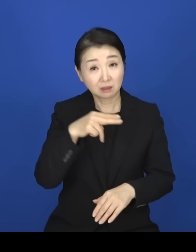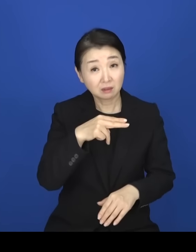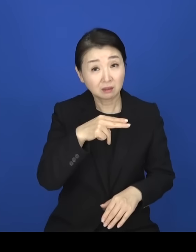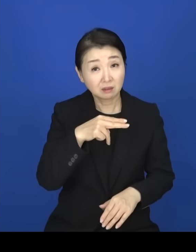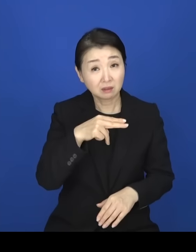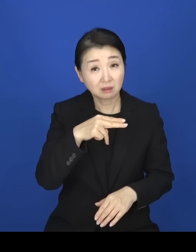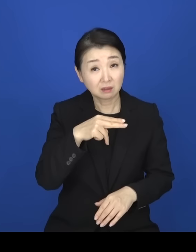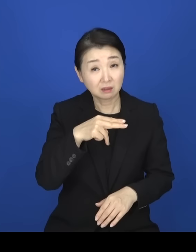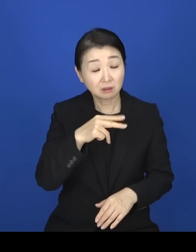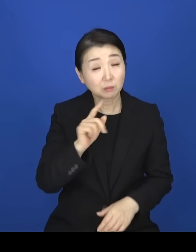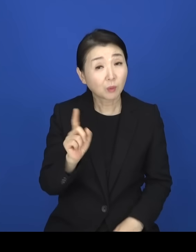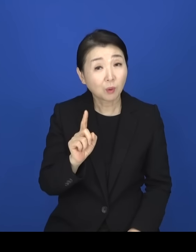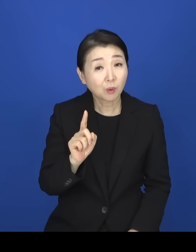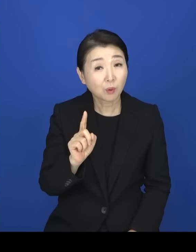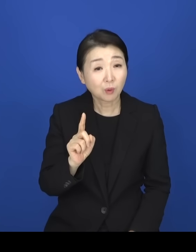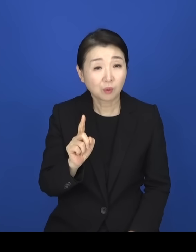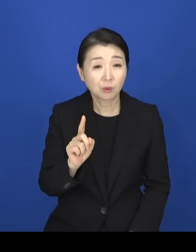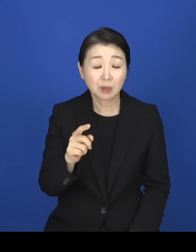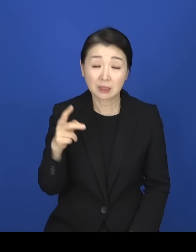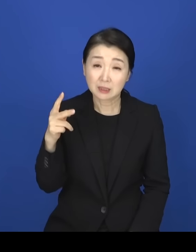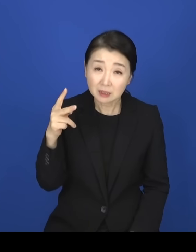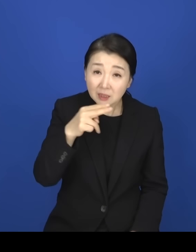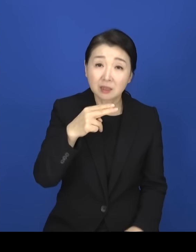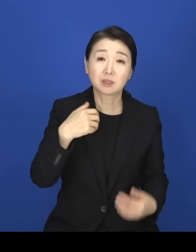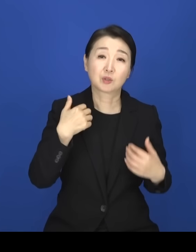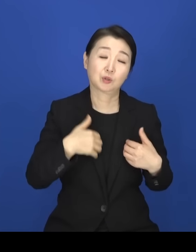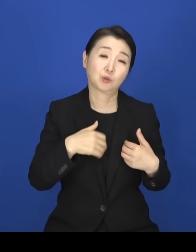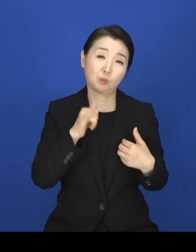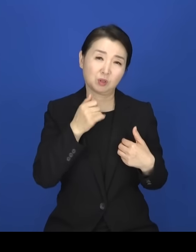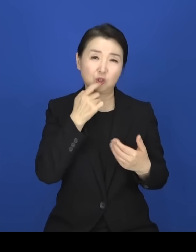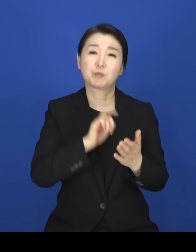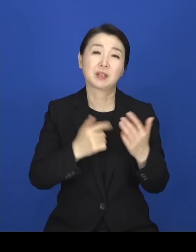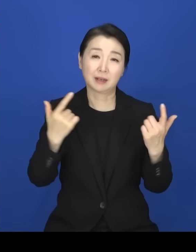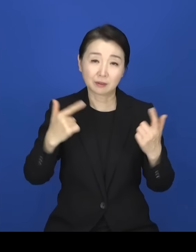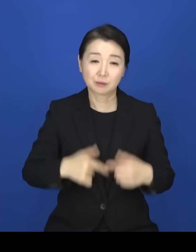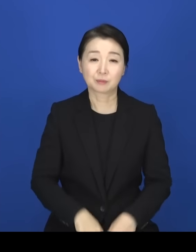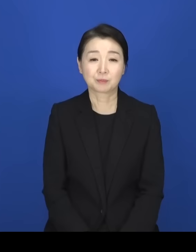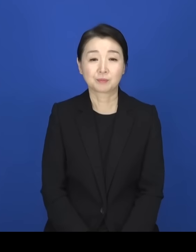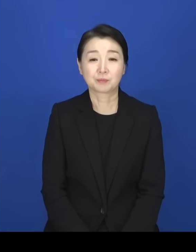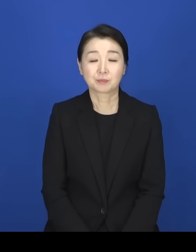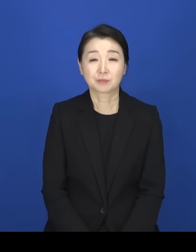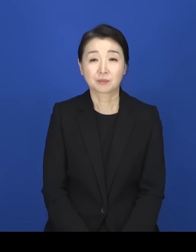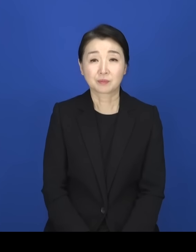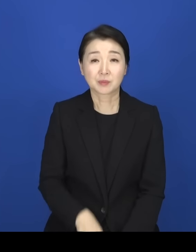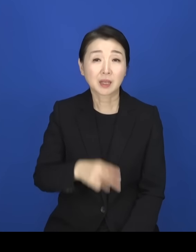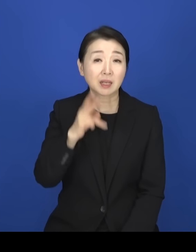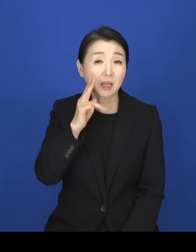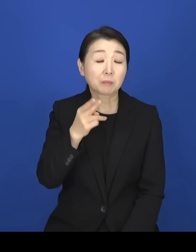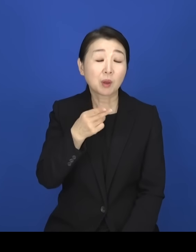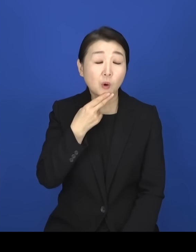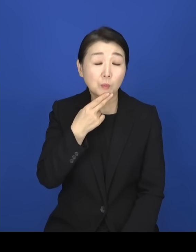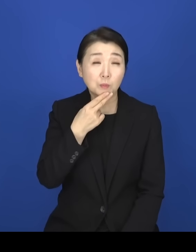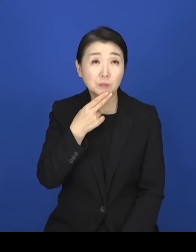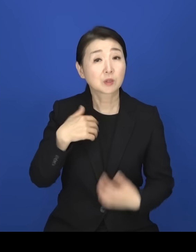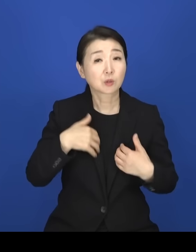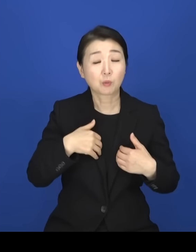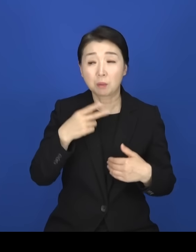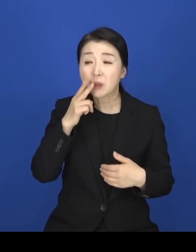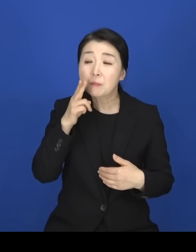않잖아요. 하지만 끊는 즐거움이 있었어요. 내가 이거를 피지 않는 즐거움, 계속 피고